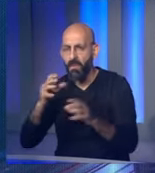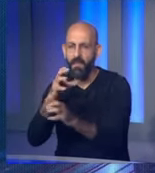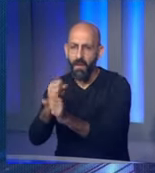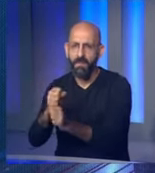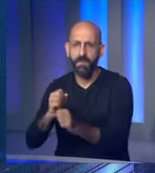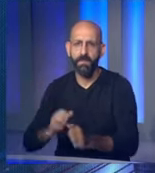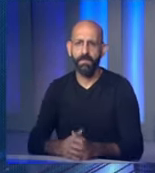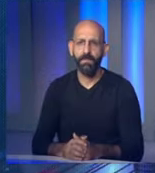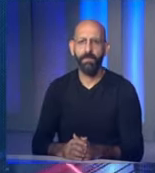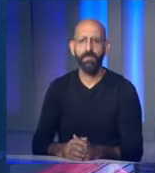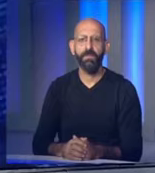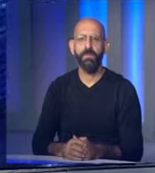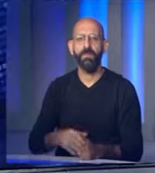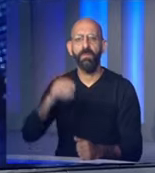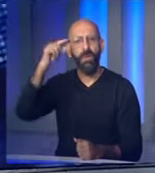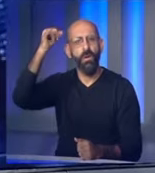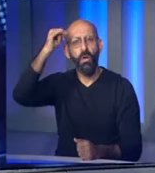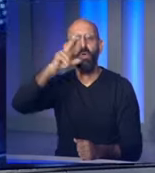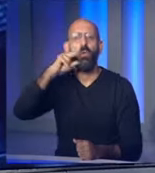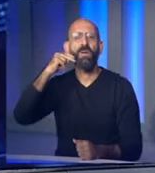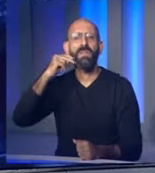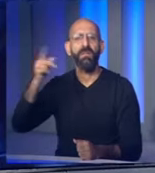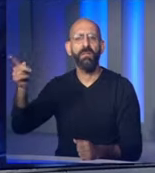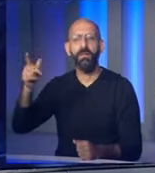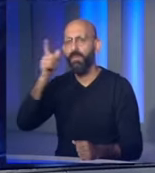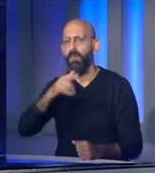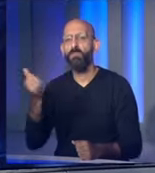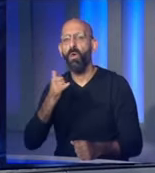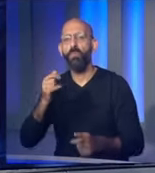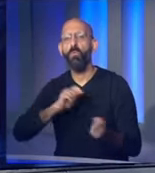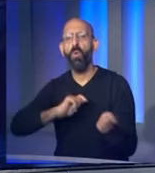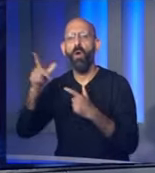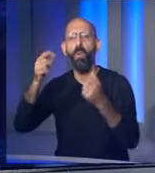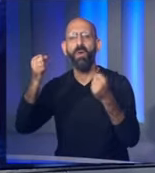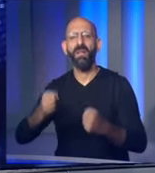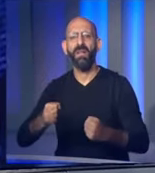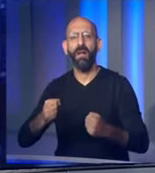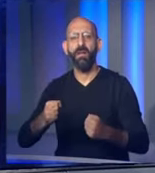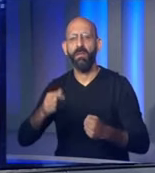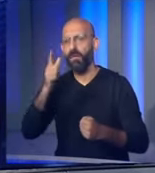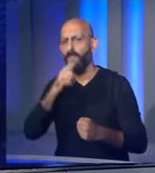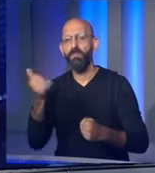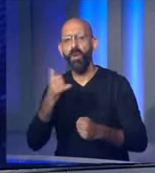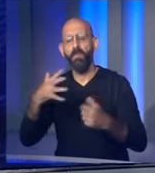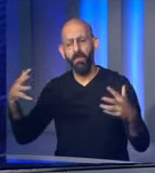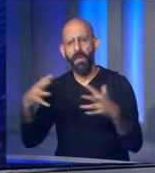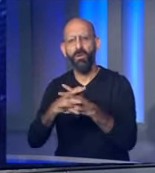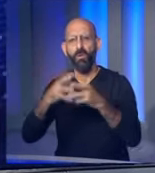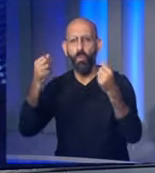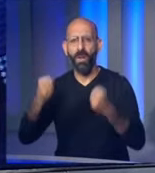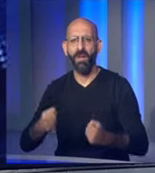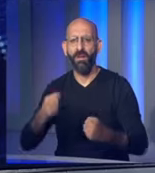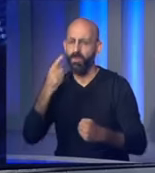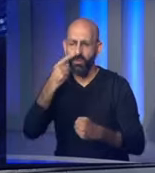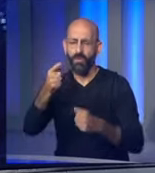اي اصابه بشريه شيخ العقل يلتقي مجلس نقابه المحررين ويقول نحتاج مقاومه وطنيه جامعه مظلتها